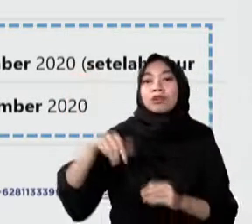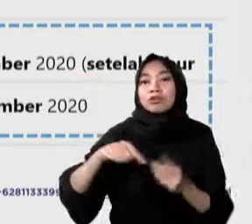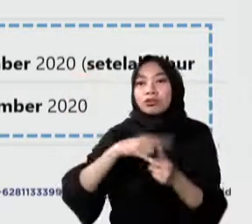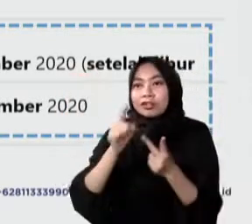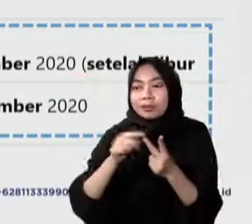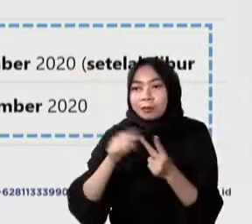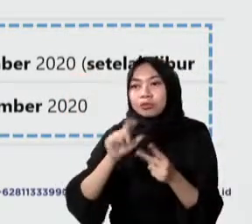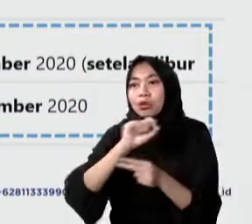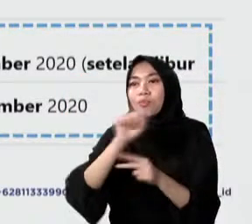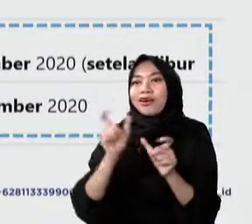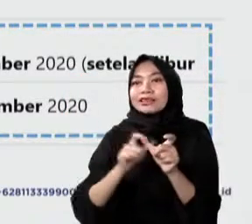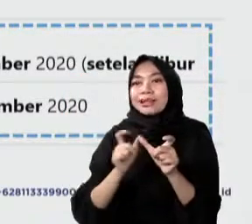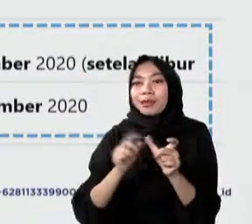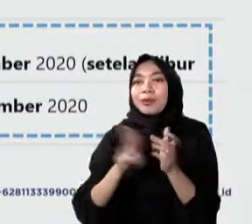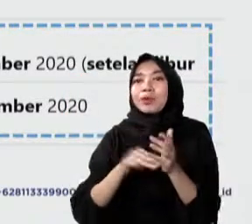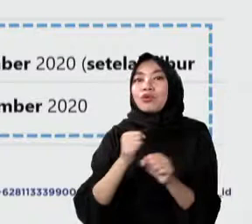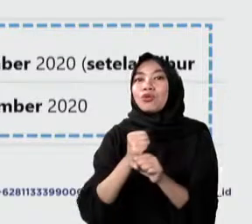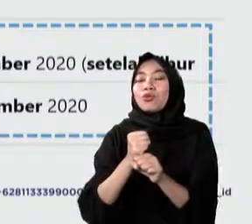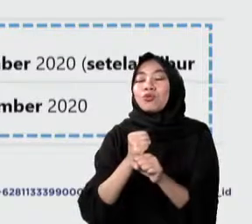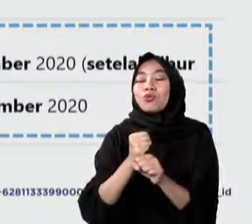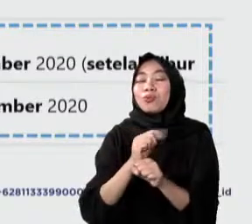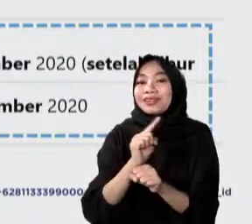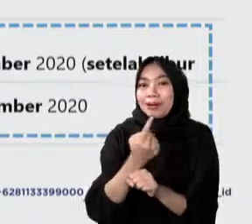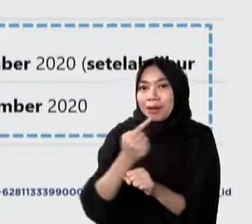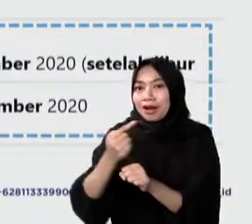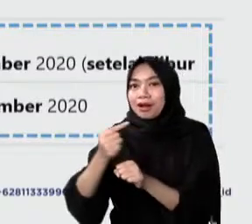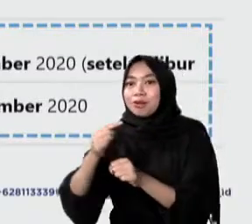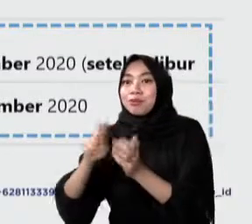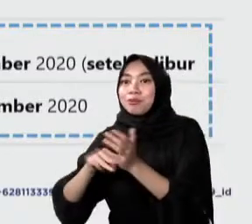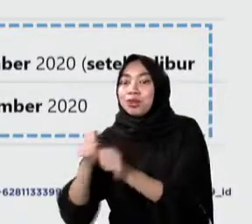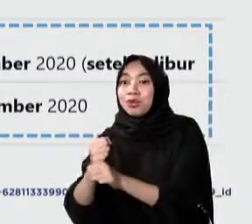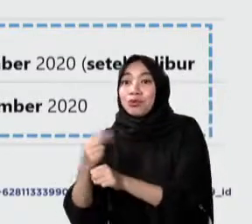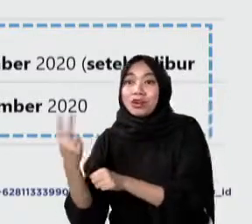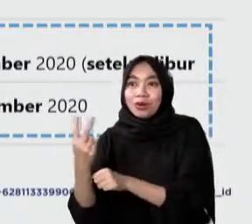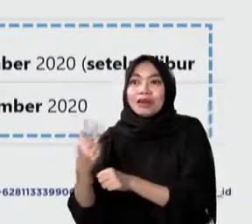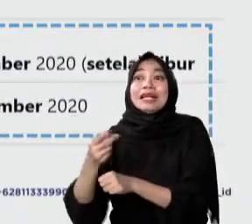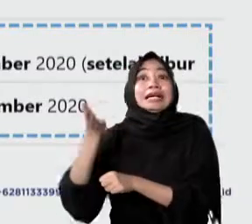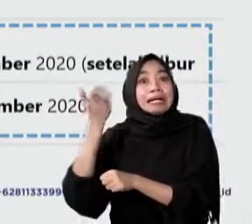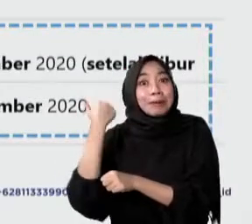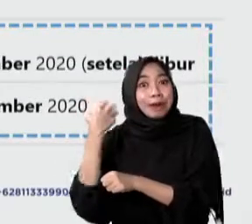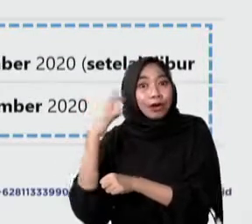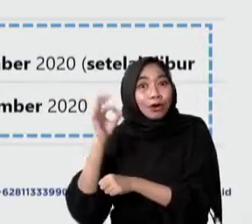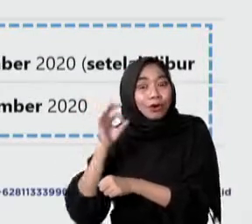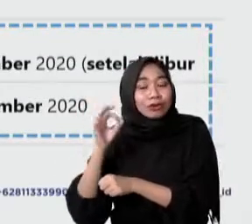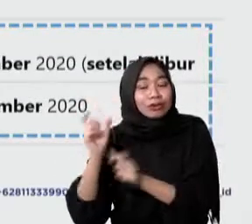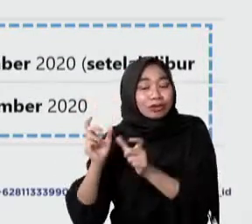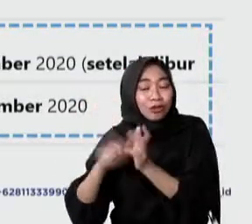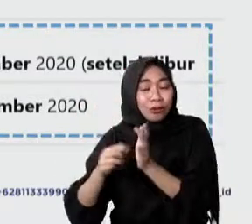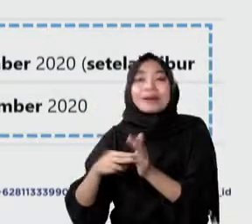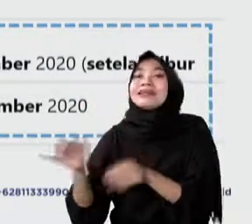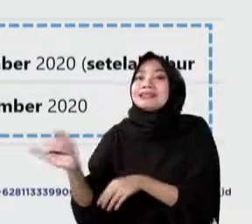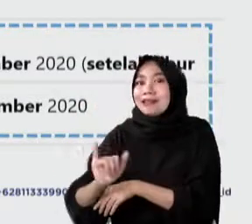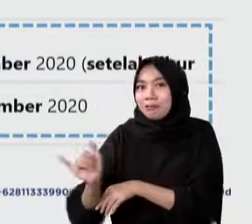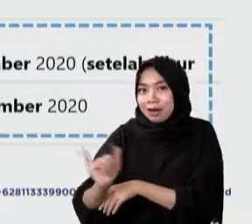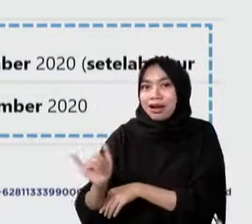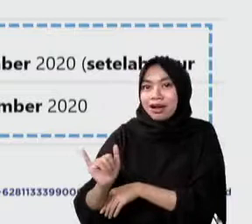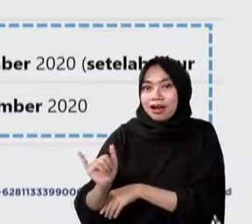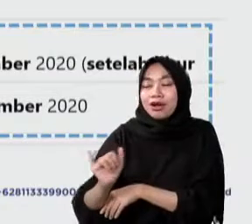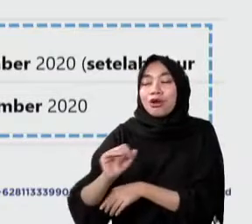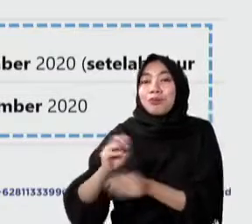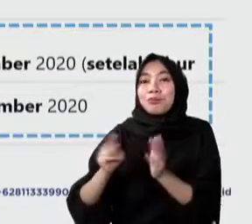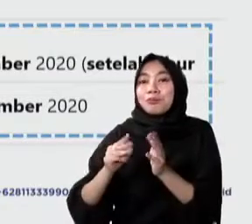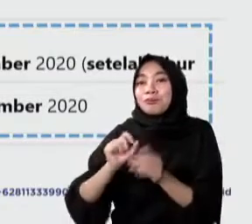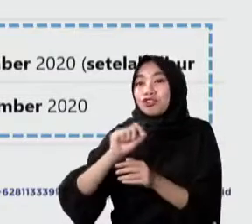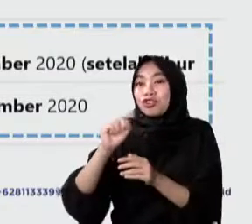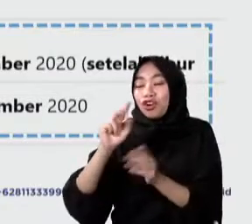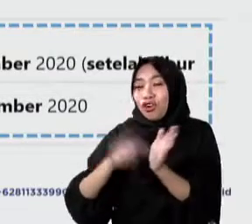September, pekan pertama dan pekan kedua. Dan ternyata pekan terakhir kemarin kita juga mengalami hal yang sama. Pada pekan kedua November,